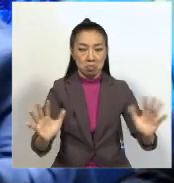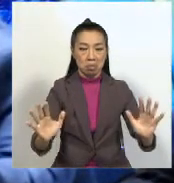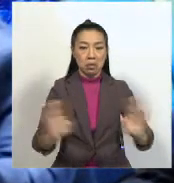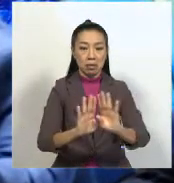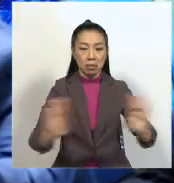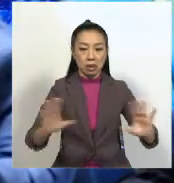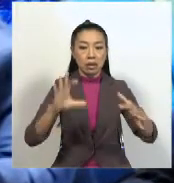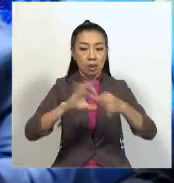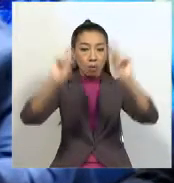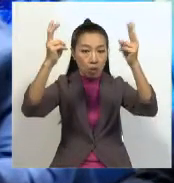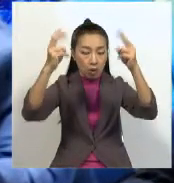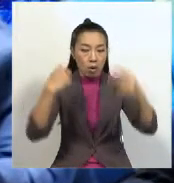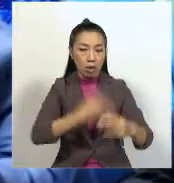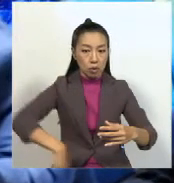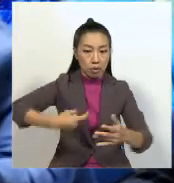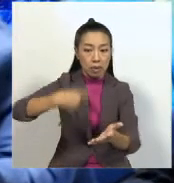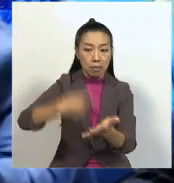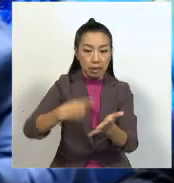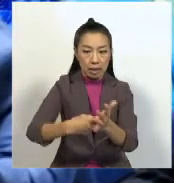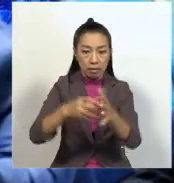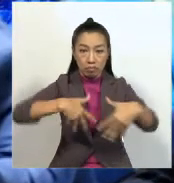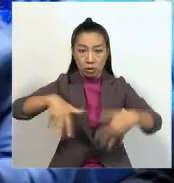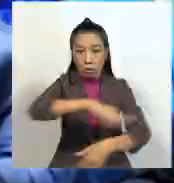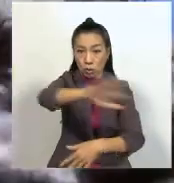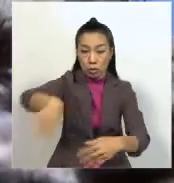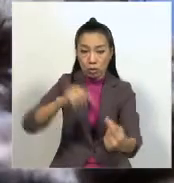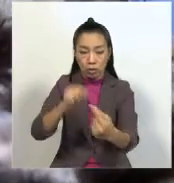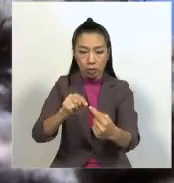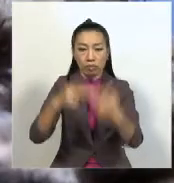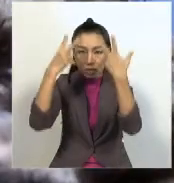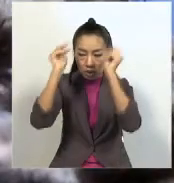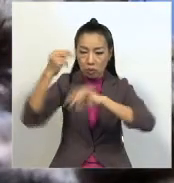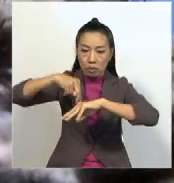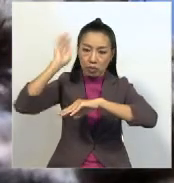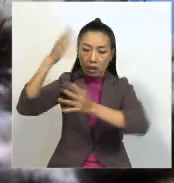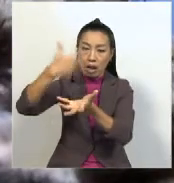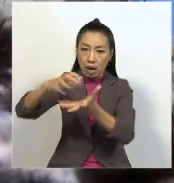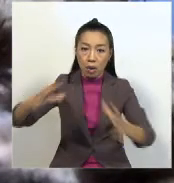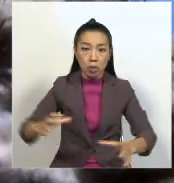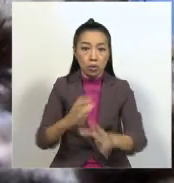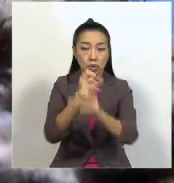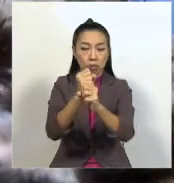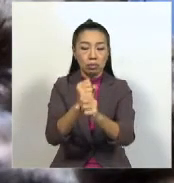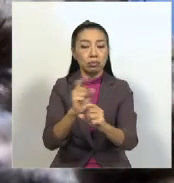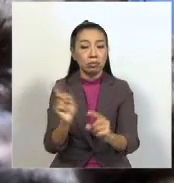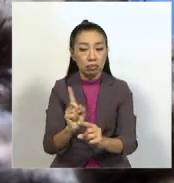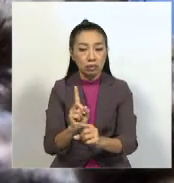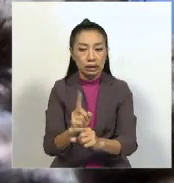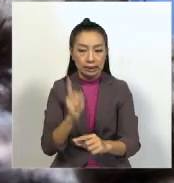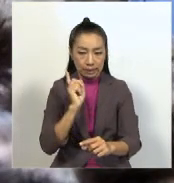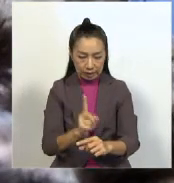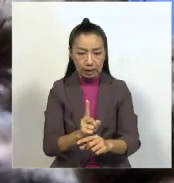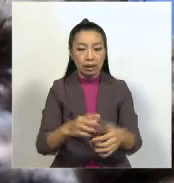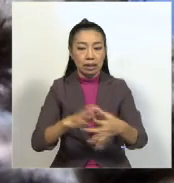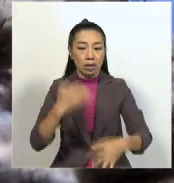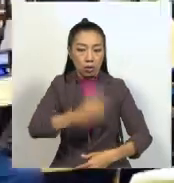หลักประกันสุขภาพทั่วหน้าโดยระหว่างการประชุมนายกรัฐมนตรีได้กล่าวถ้อยแถลงสรุปสาระสำคัญว่าความสำเร็